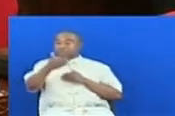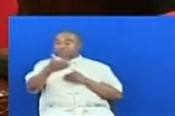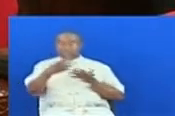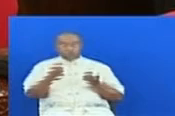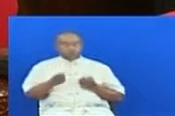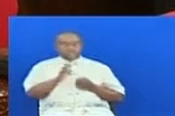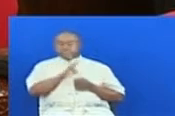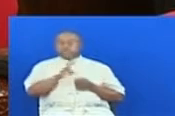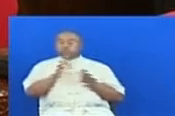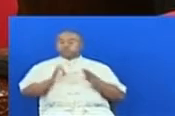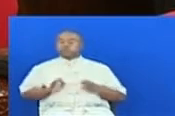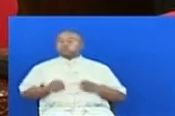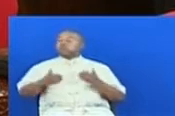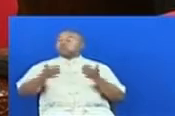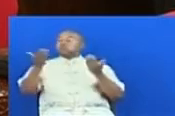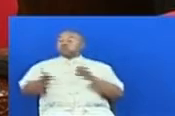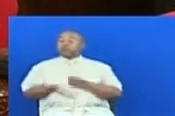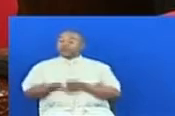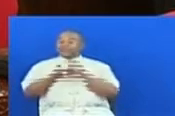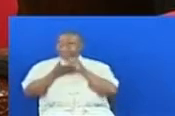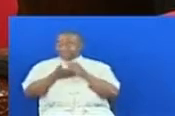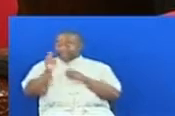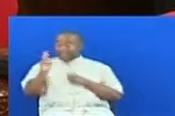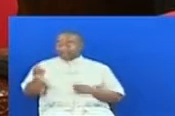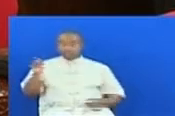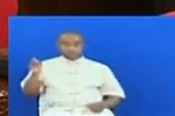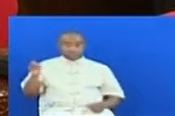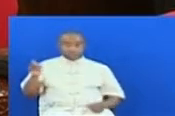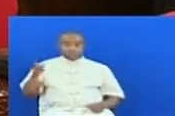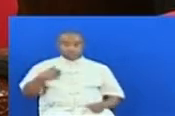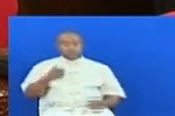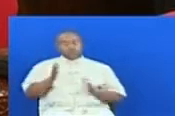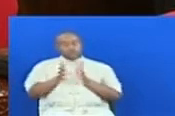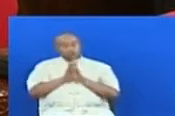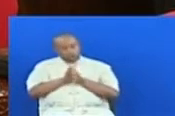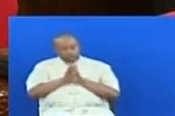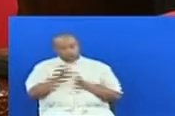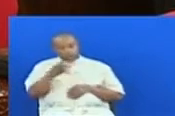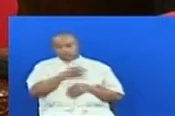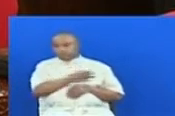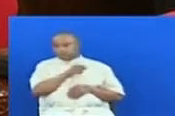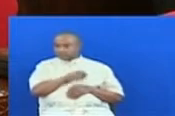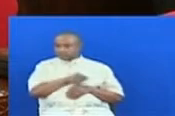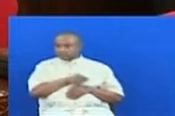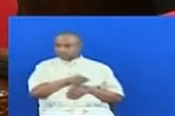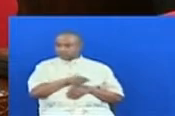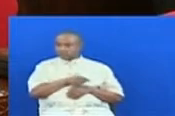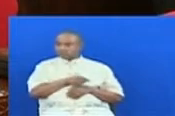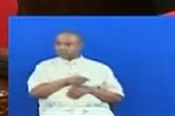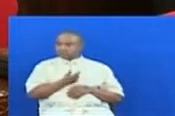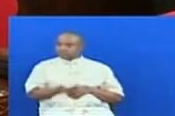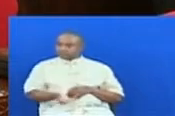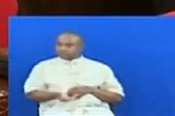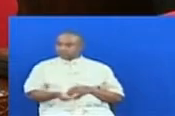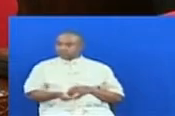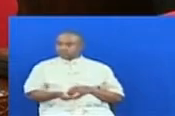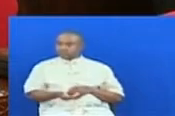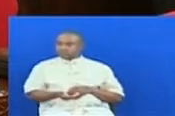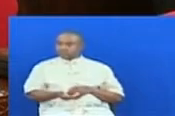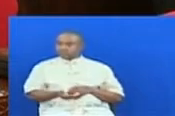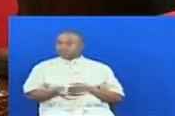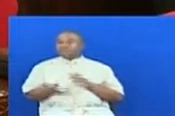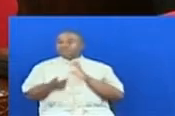uncomfortable, na Mungu ataisaidia halmashauri ile. Ninaomba waziri aweze kuangalia hilo, wanaotakiwa